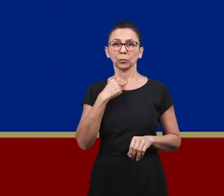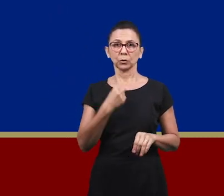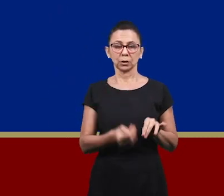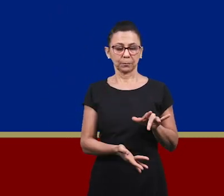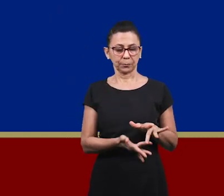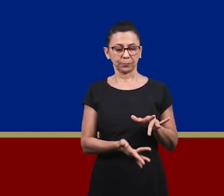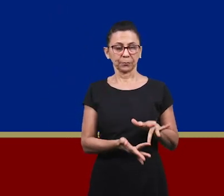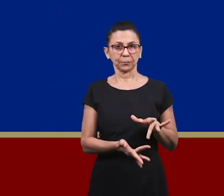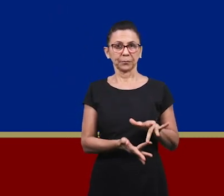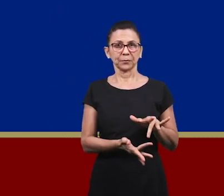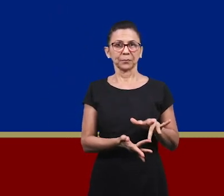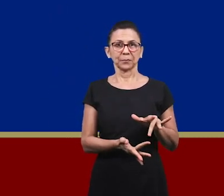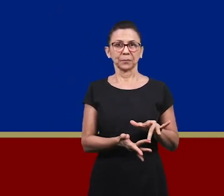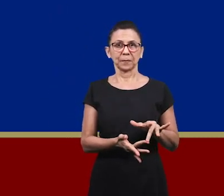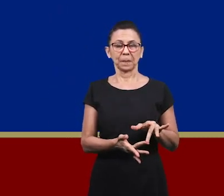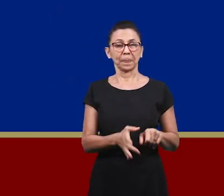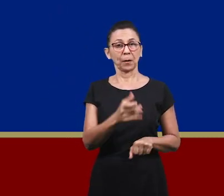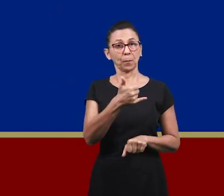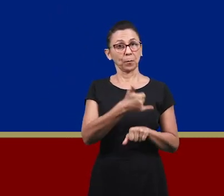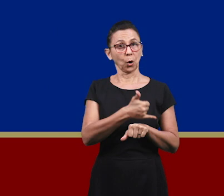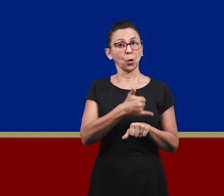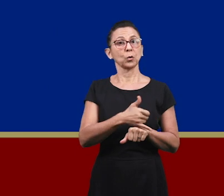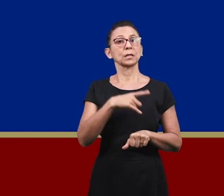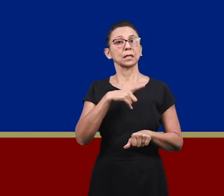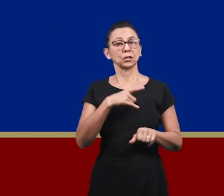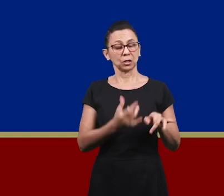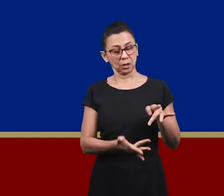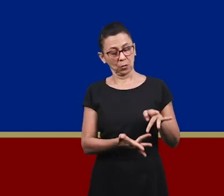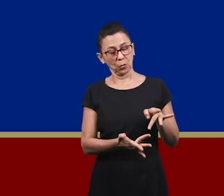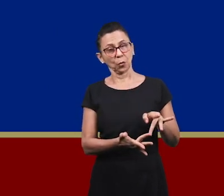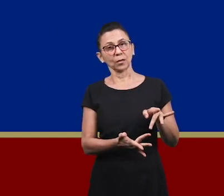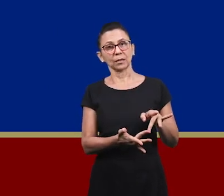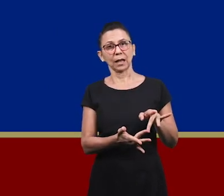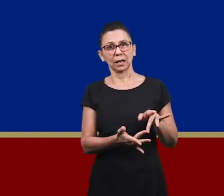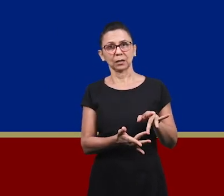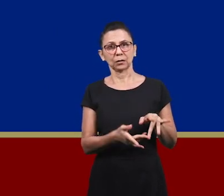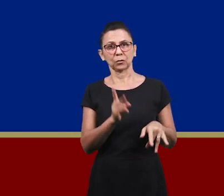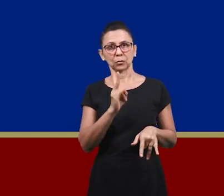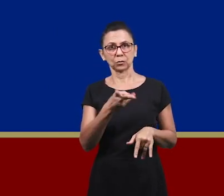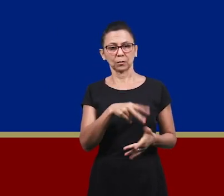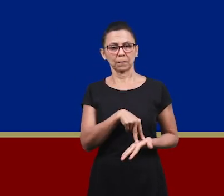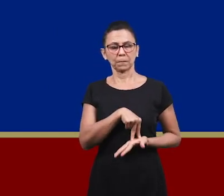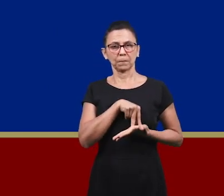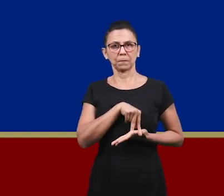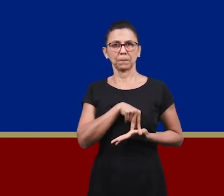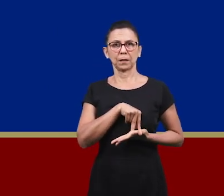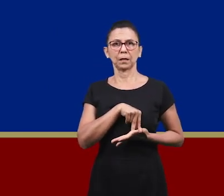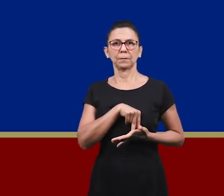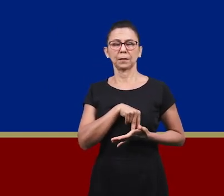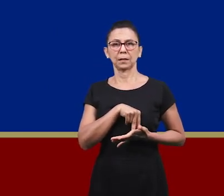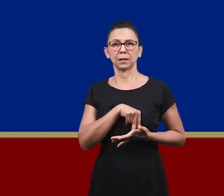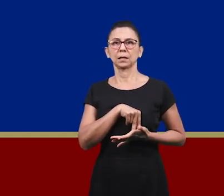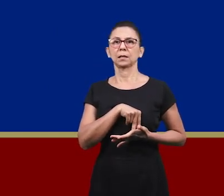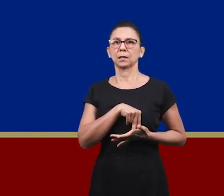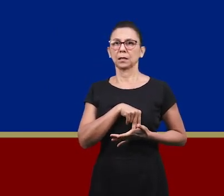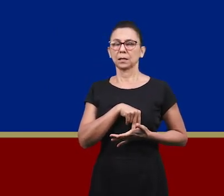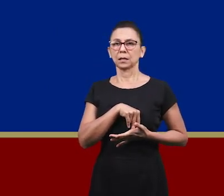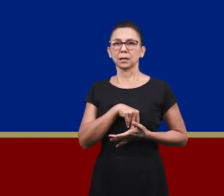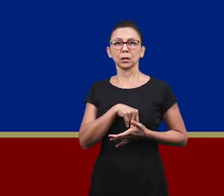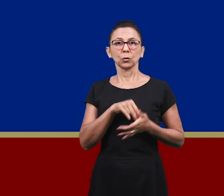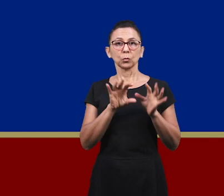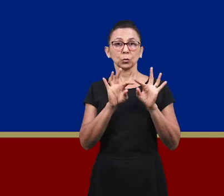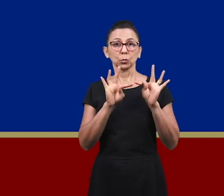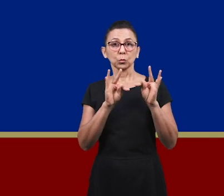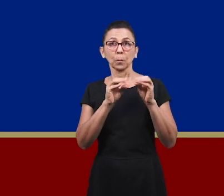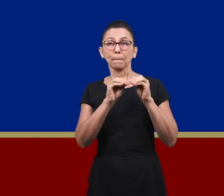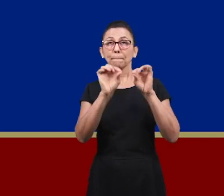désert. Ce n'était pas le bois qui avait le contact avec le sable, c'était le bronze. La couverture est